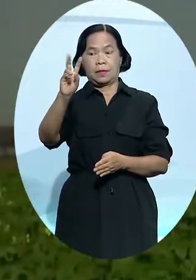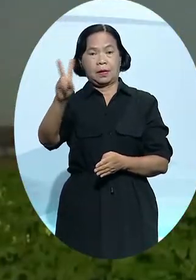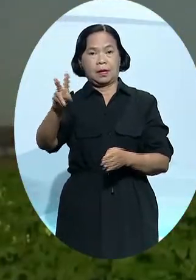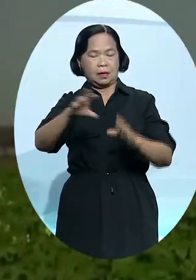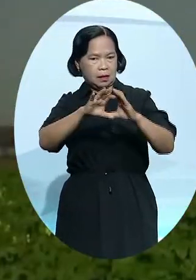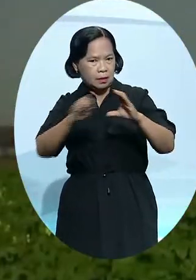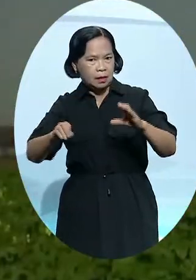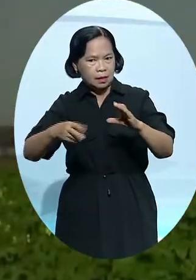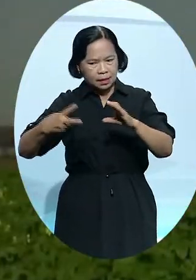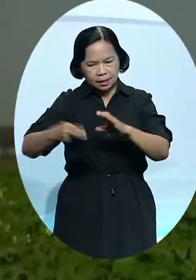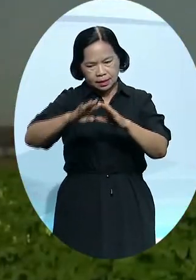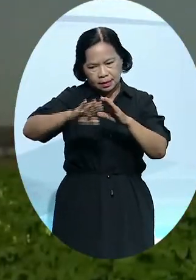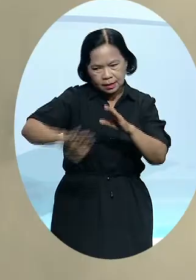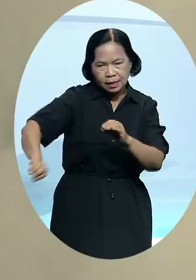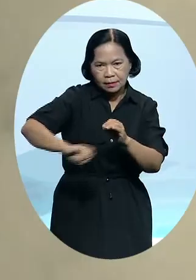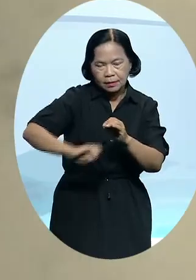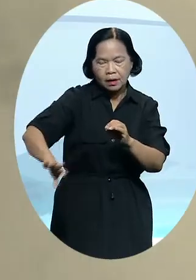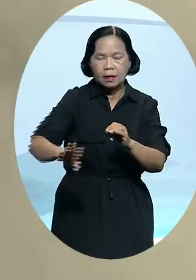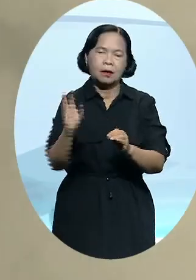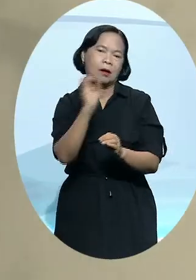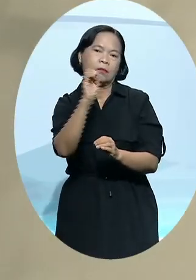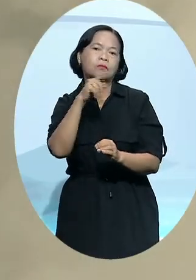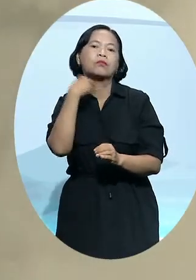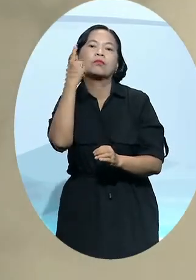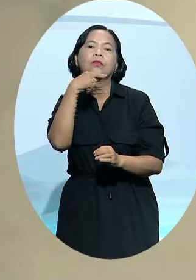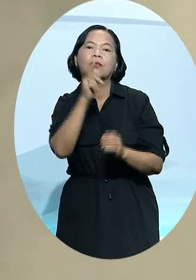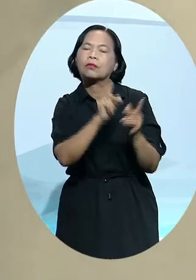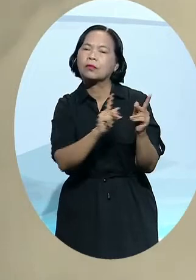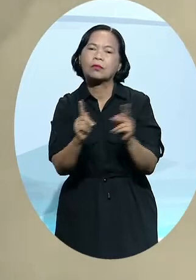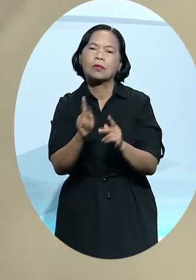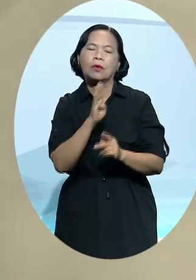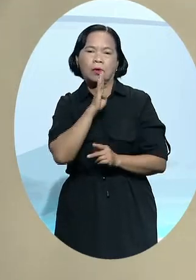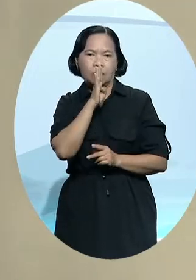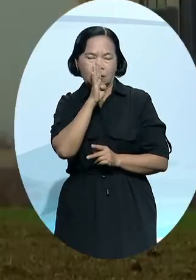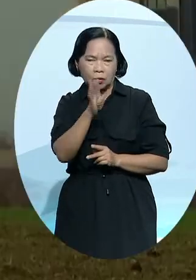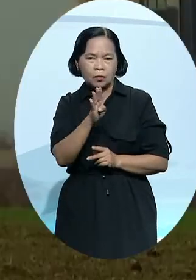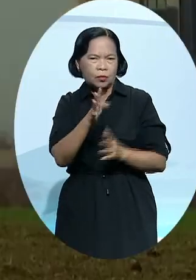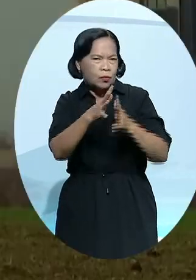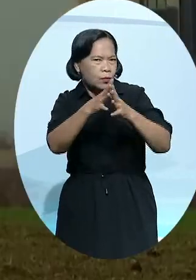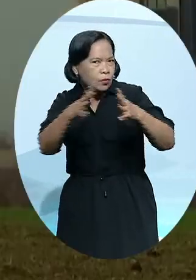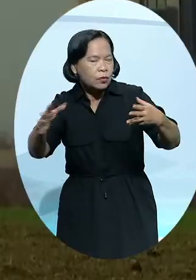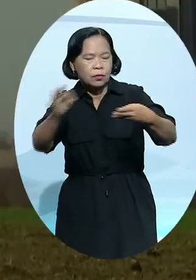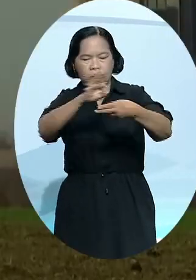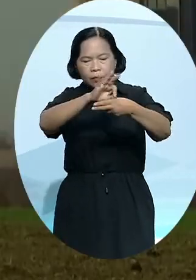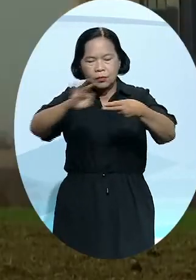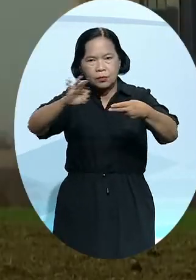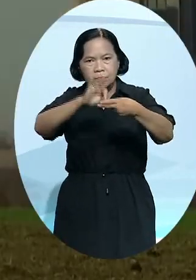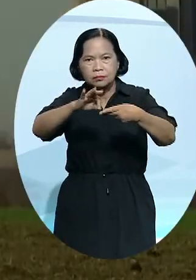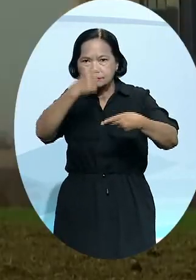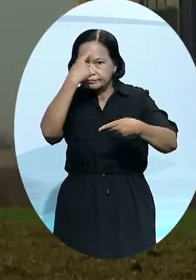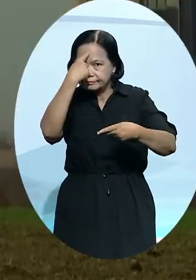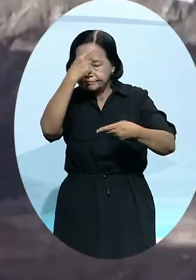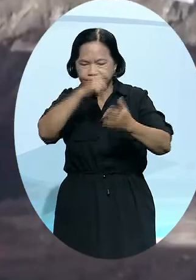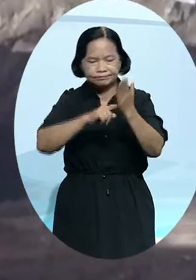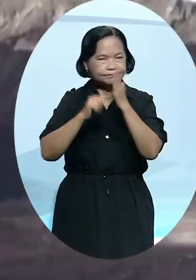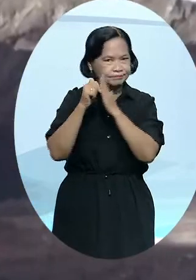giảm khí Thái thì cũng có tới 2/3 không nói rõ về kế hoạch thực hiện báo cáo cũng cho biết có rất nhiều vấn đề liên quan đến độ tin cậy